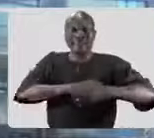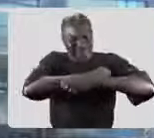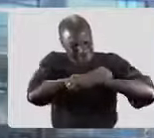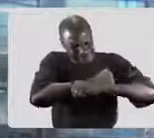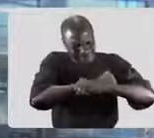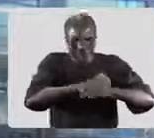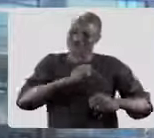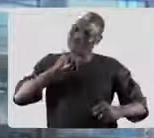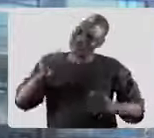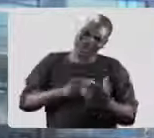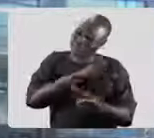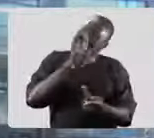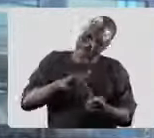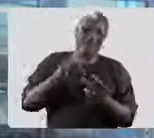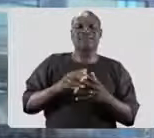no, enye peyo.